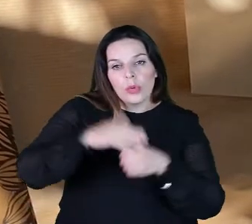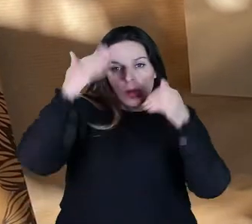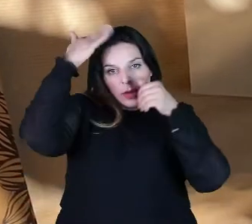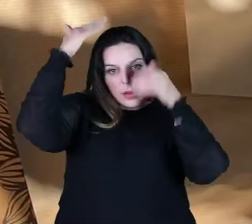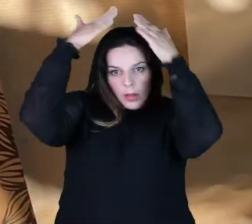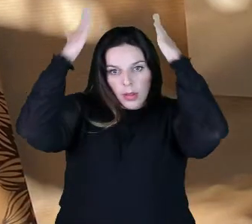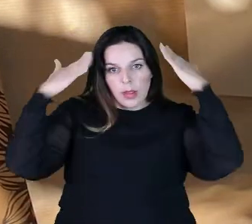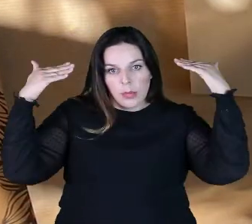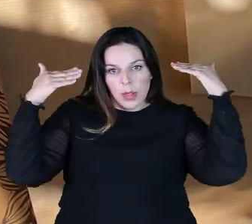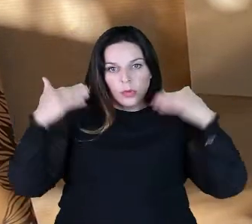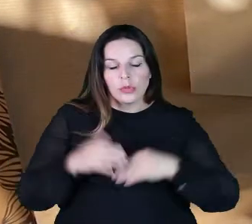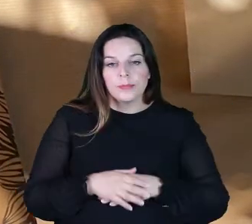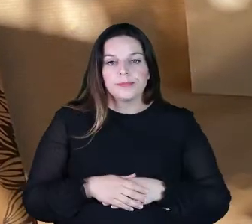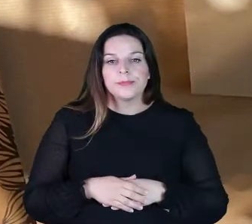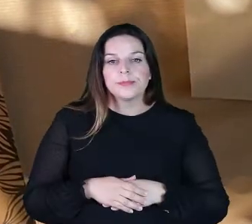I robię takie